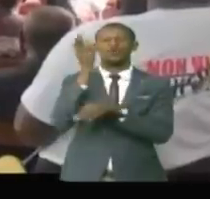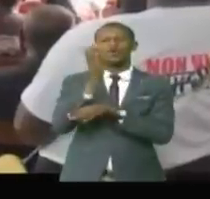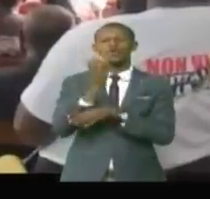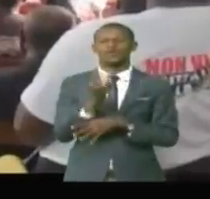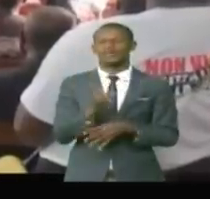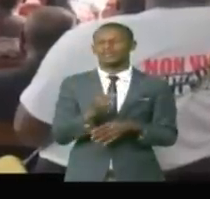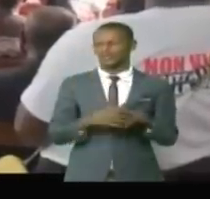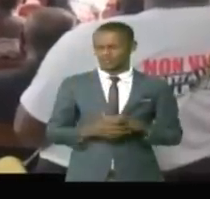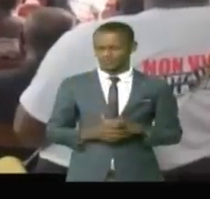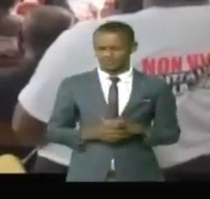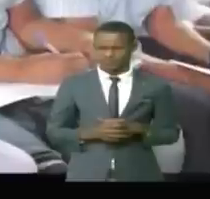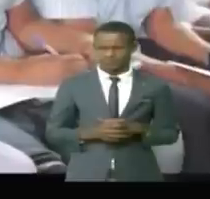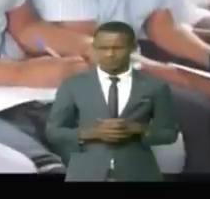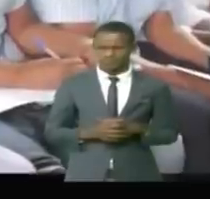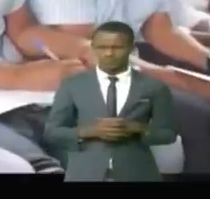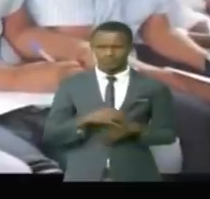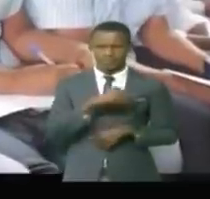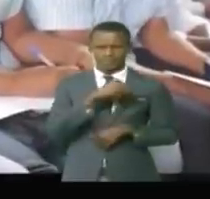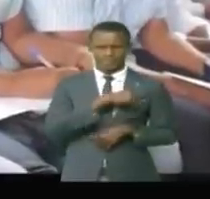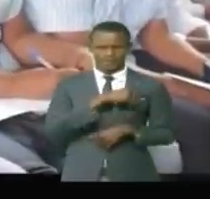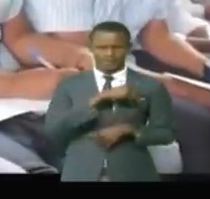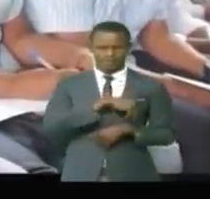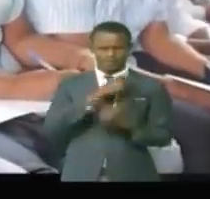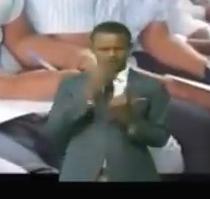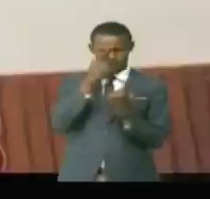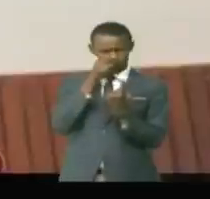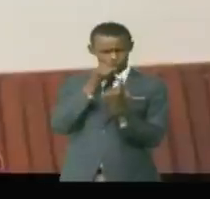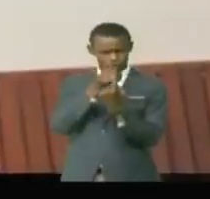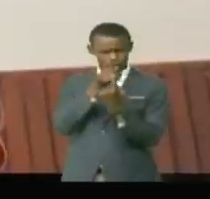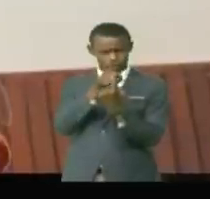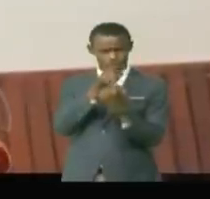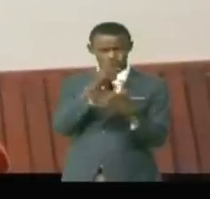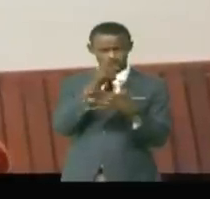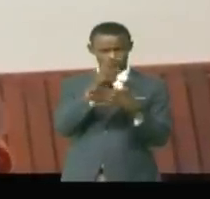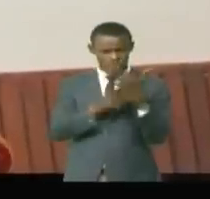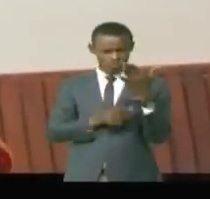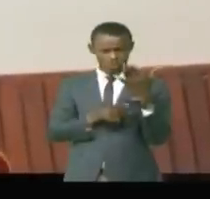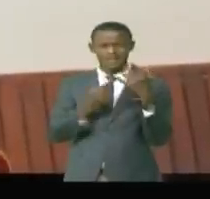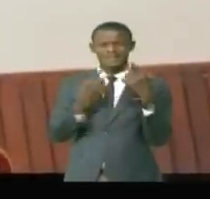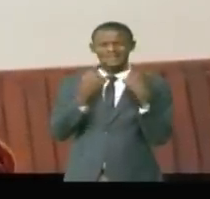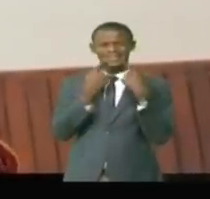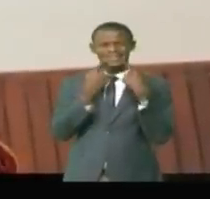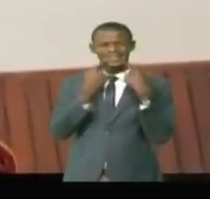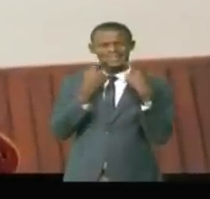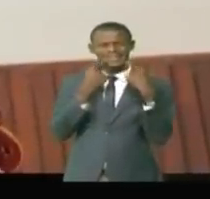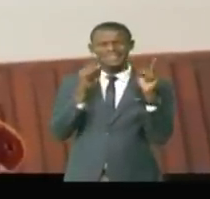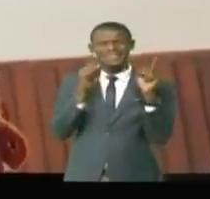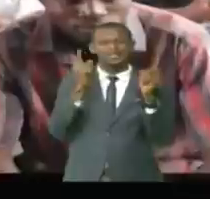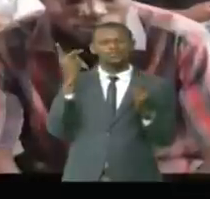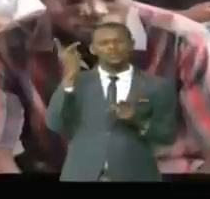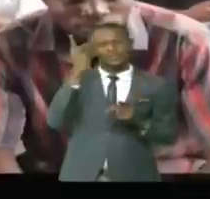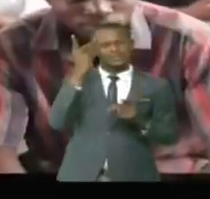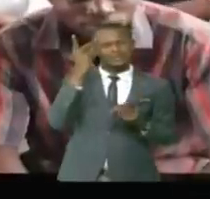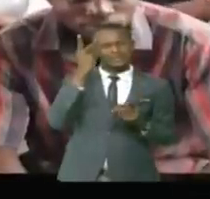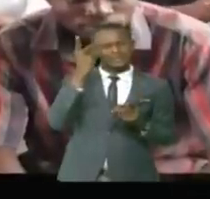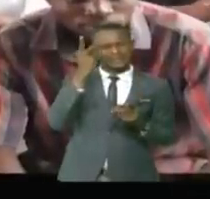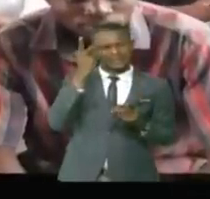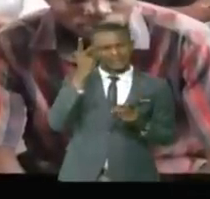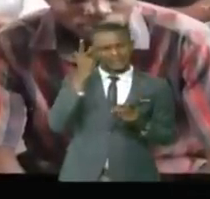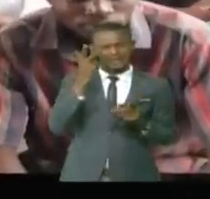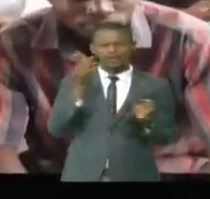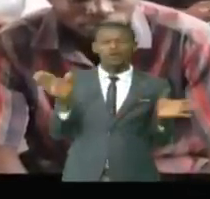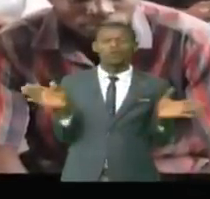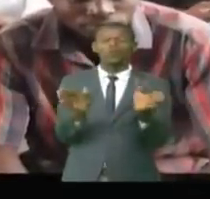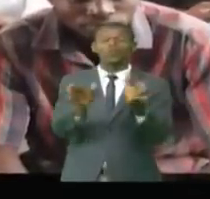ces missions qui consistent entre autres à la promotion de la déclaration de Kinshasa a assuré la domestication de la